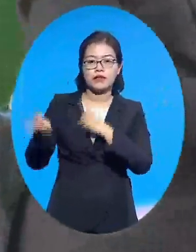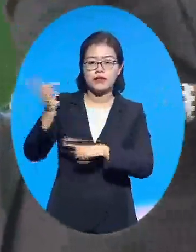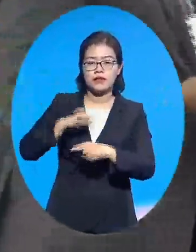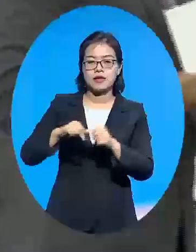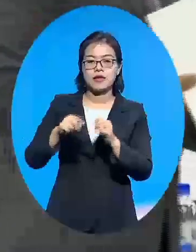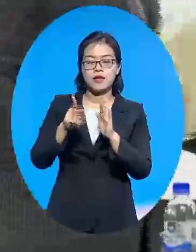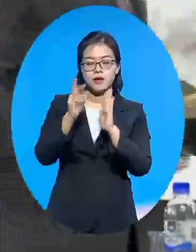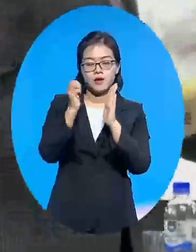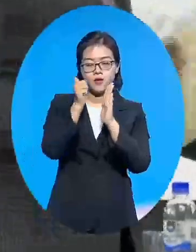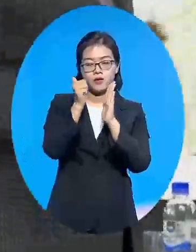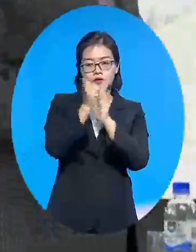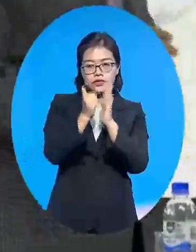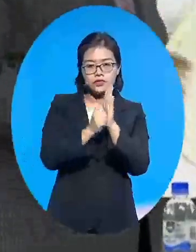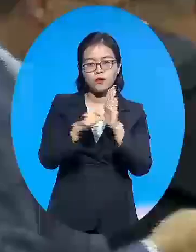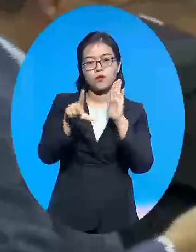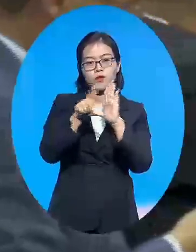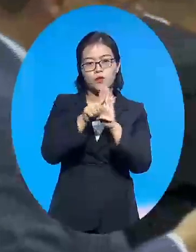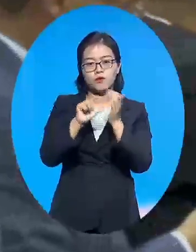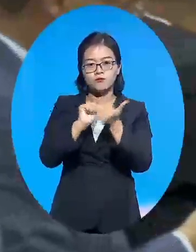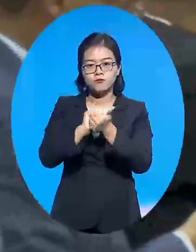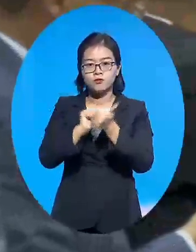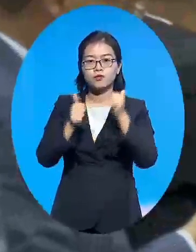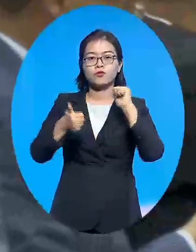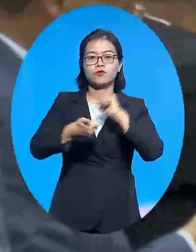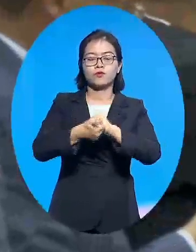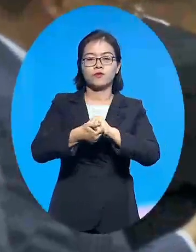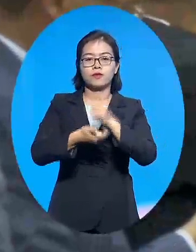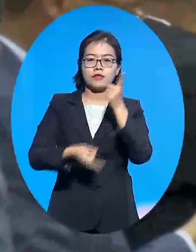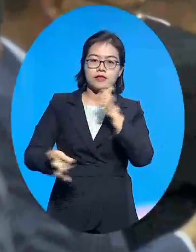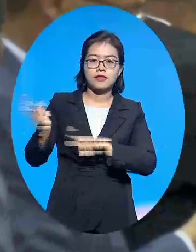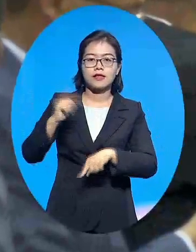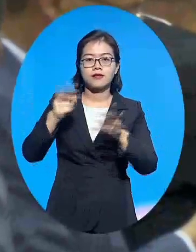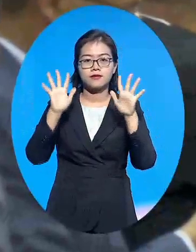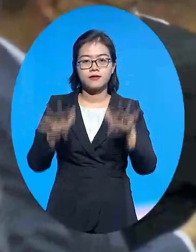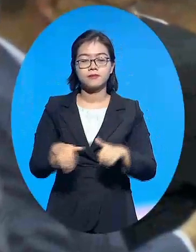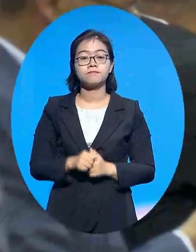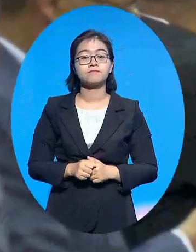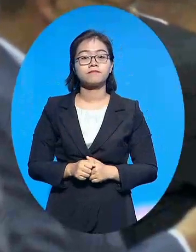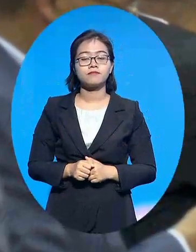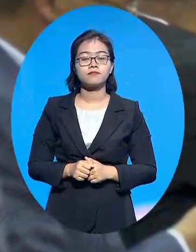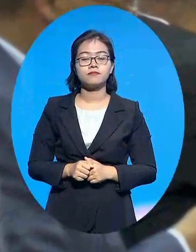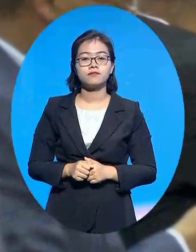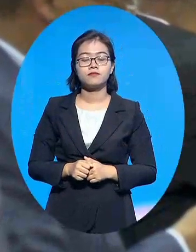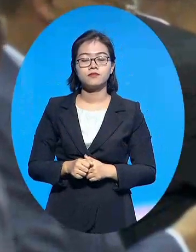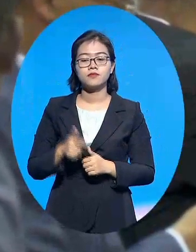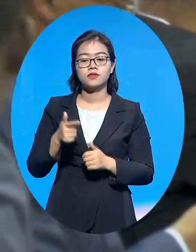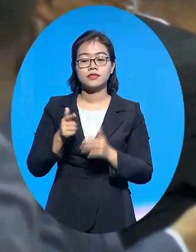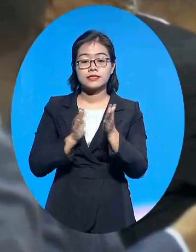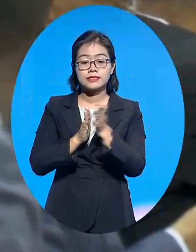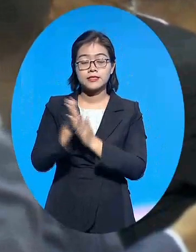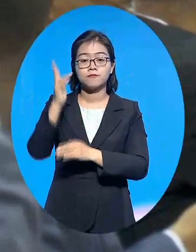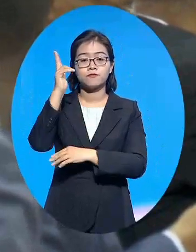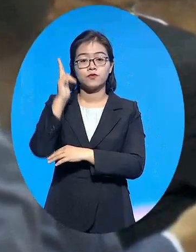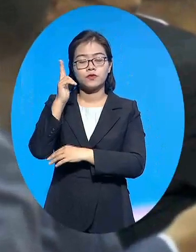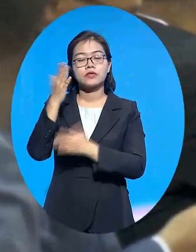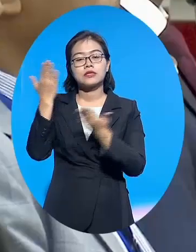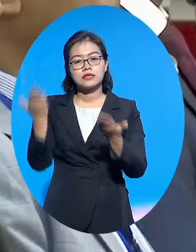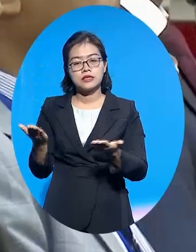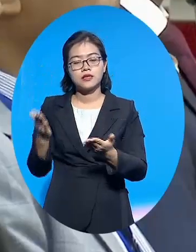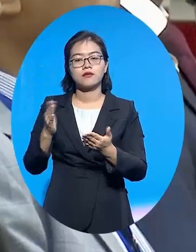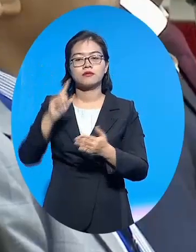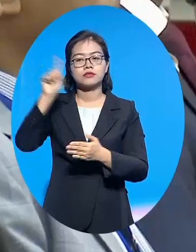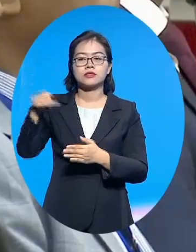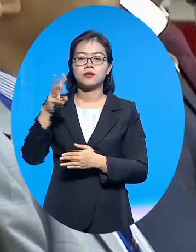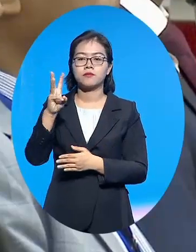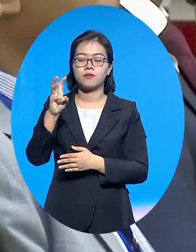được một nhà ngoại giao giấu tên tiết lộ cho thấy lực lượng CGV sẽ giải giáp bắt đầu từ vũ khí hạng nhẹ trong vòng 30 ngày